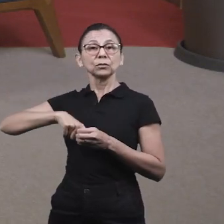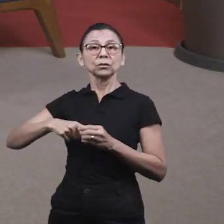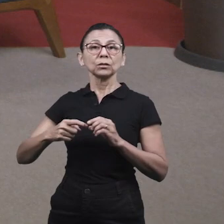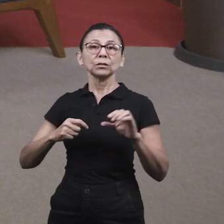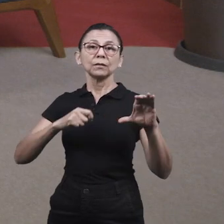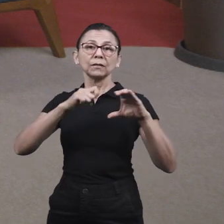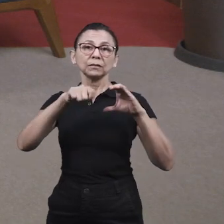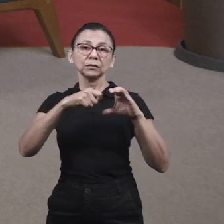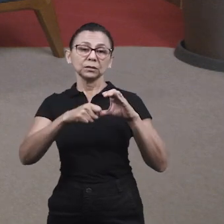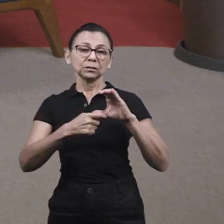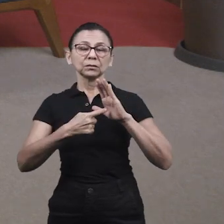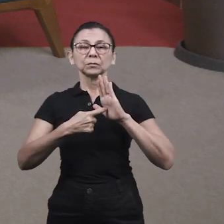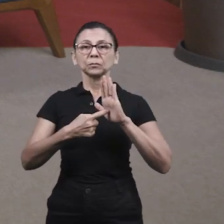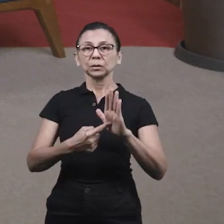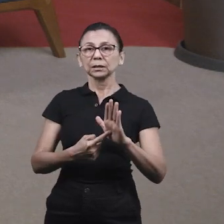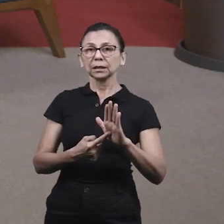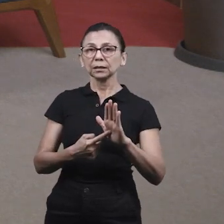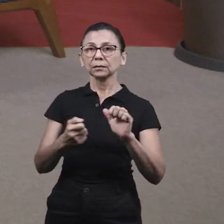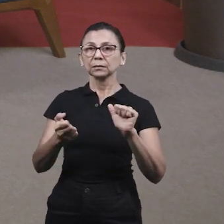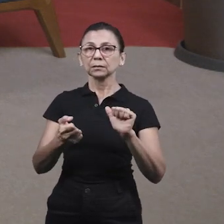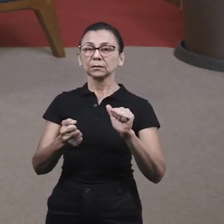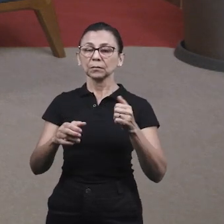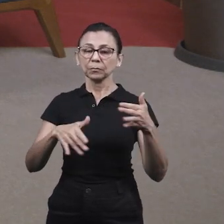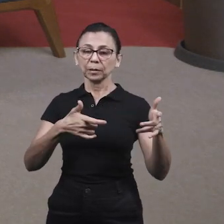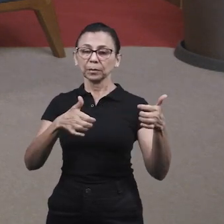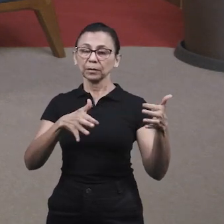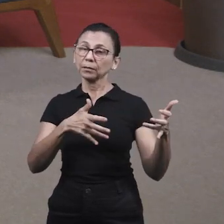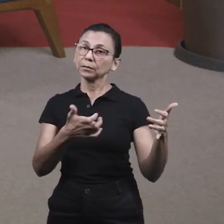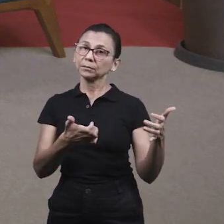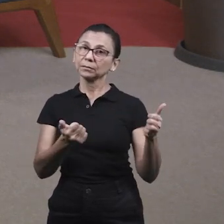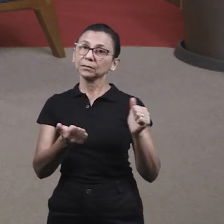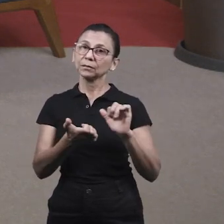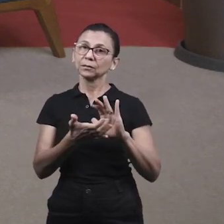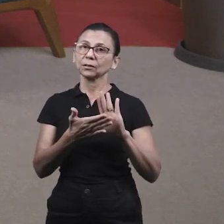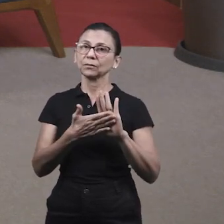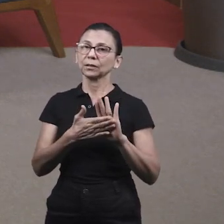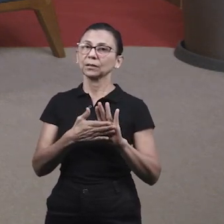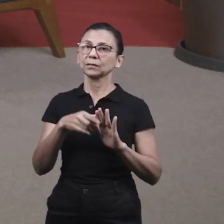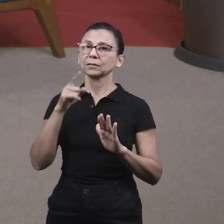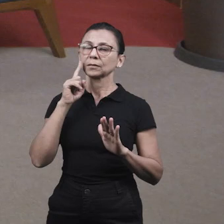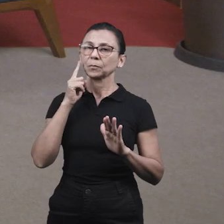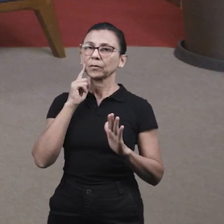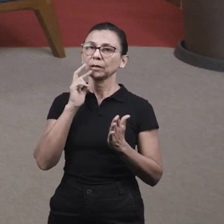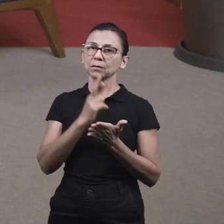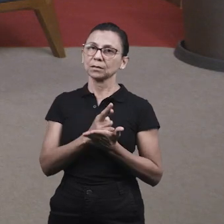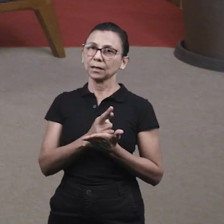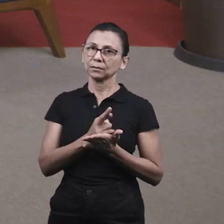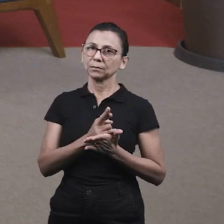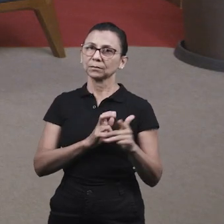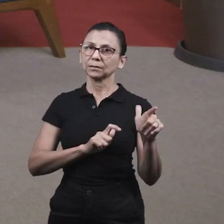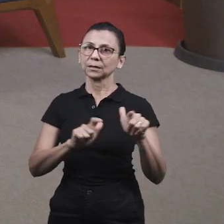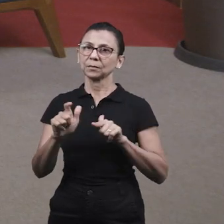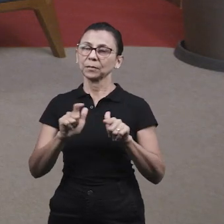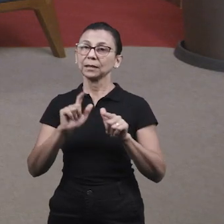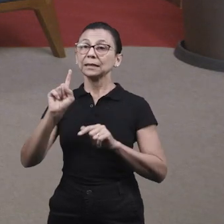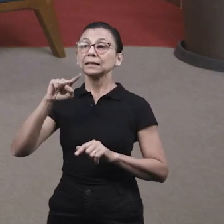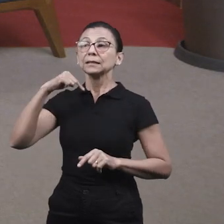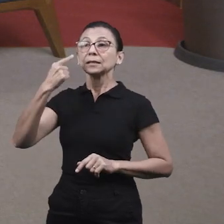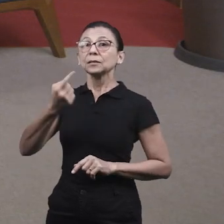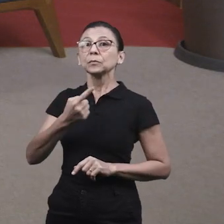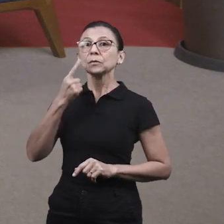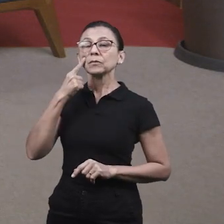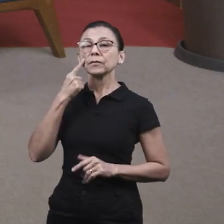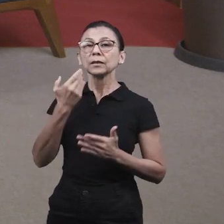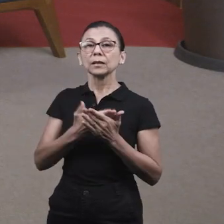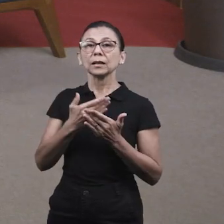et adolescents qui jouent des louanges. Le résultat de ce travail, elle va présenter ses participations. Et dans la séquence, vous allez assister